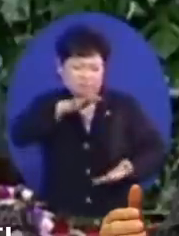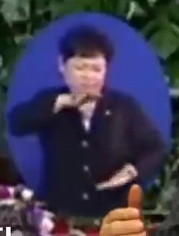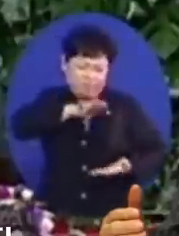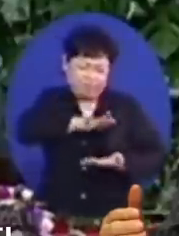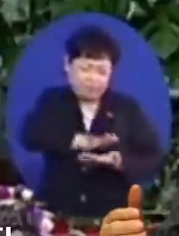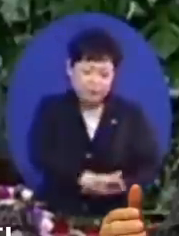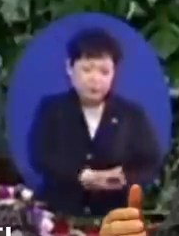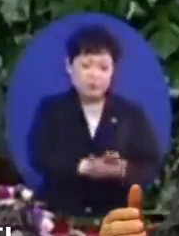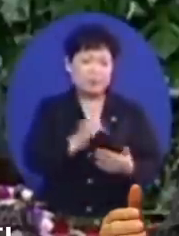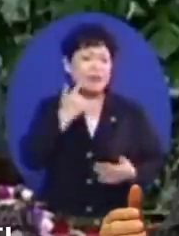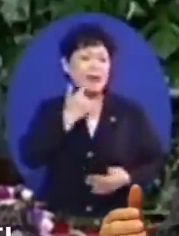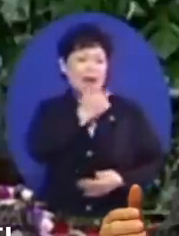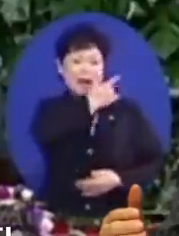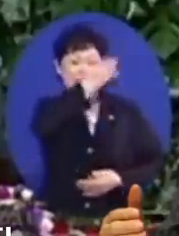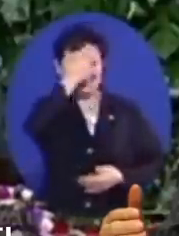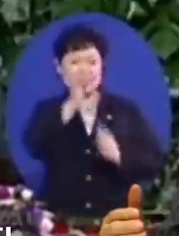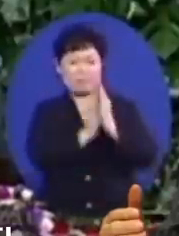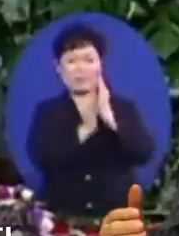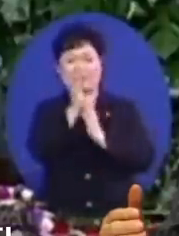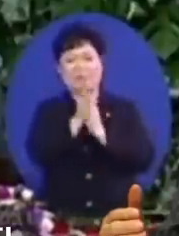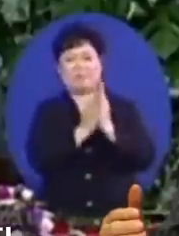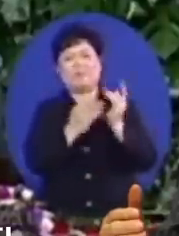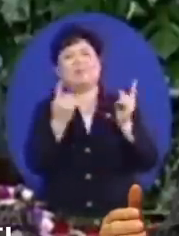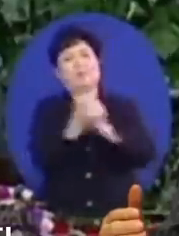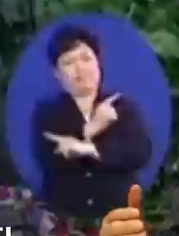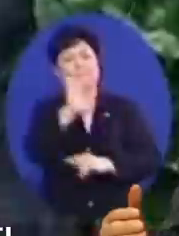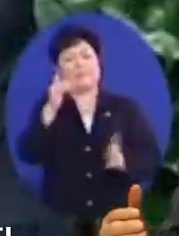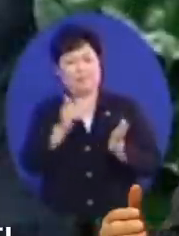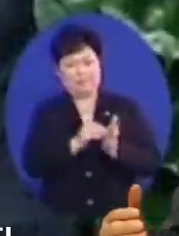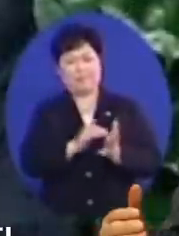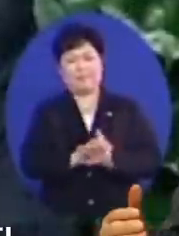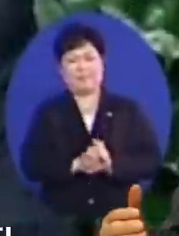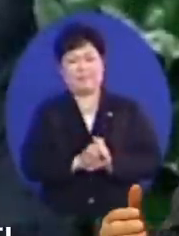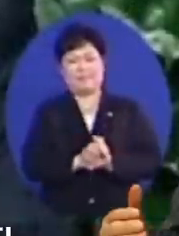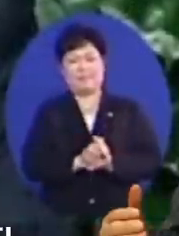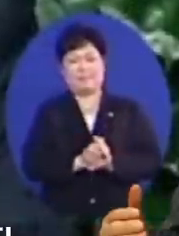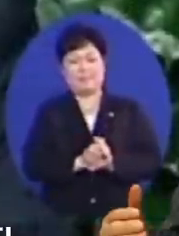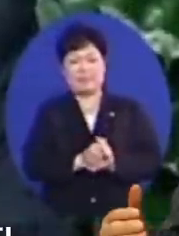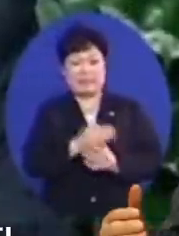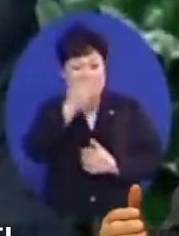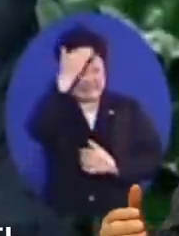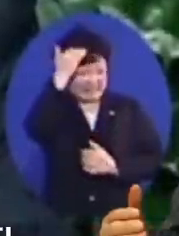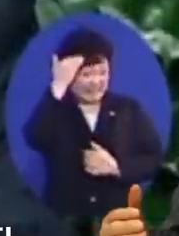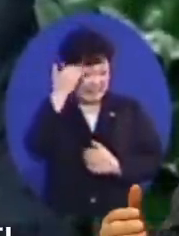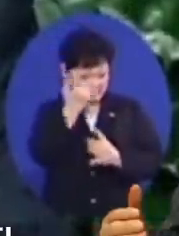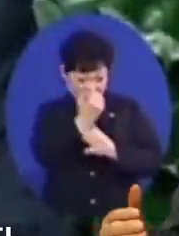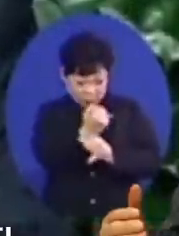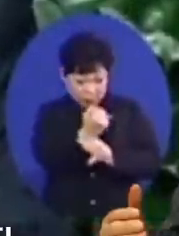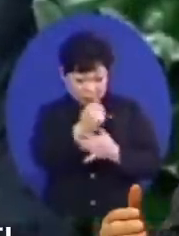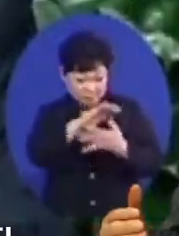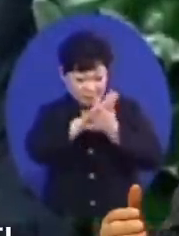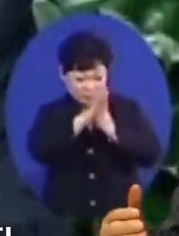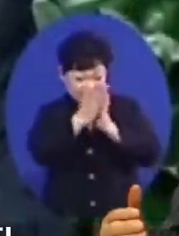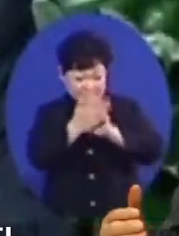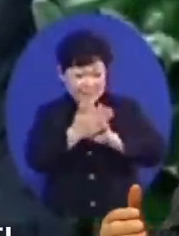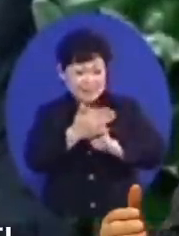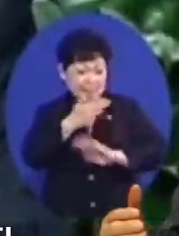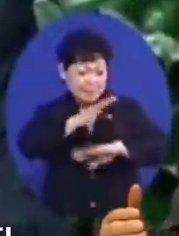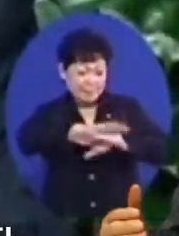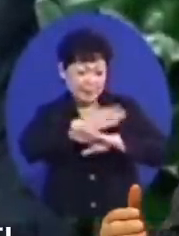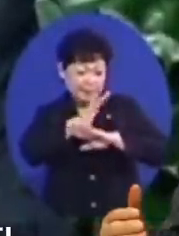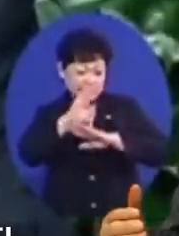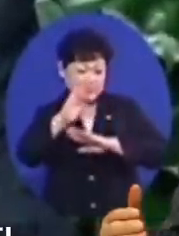되면 아름다운 다이아몬드가 되는 것입니다. 시커먼 석탄이 다이아몬드가 되기 위해서는 굉장한